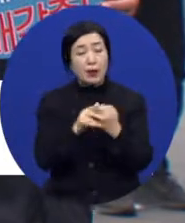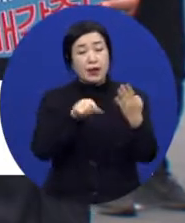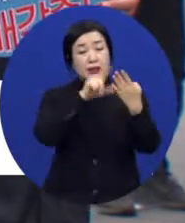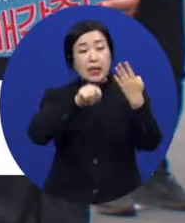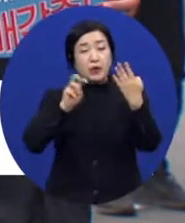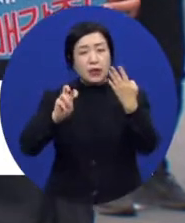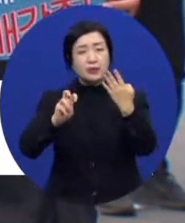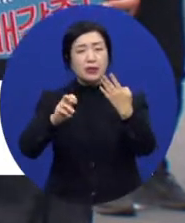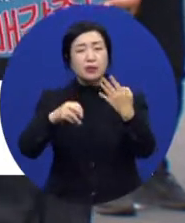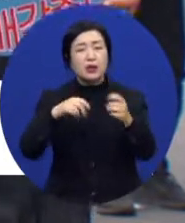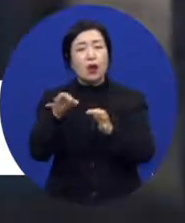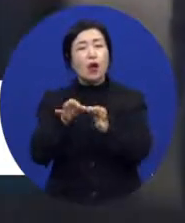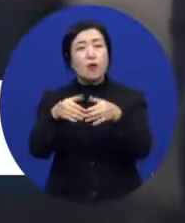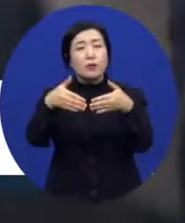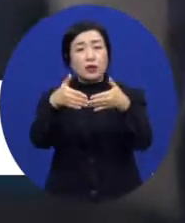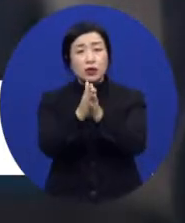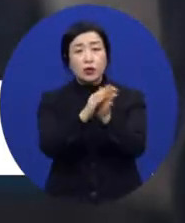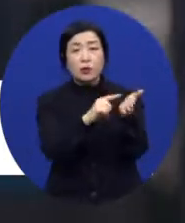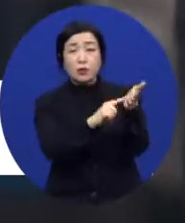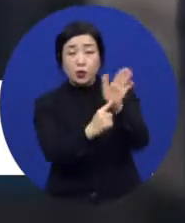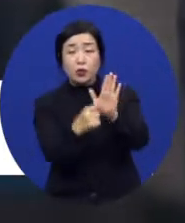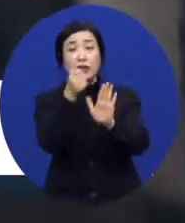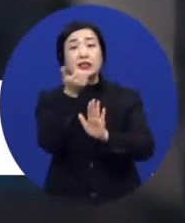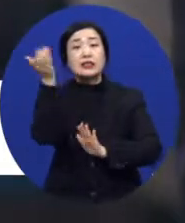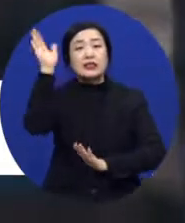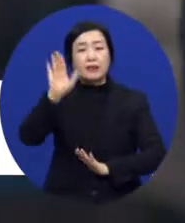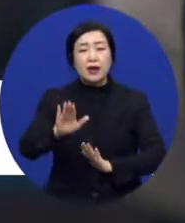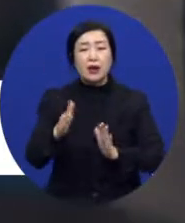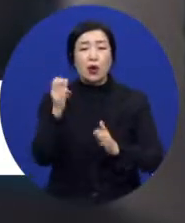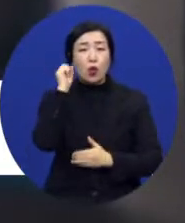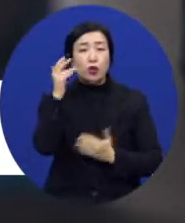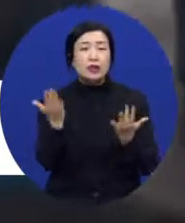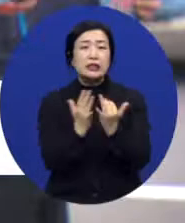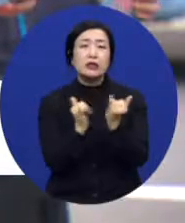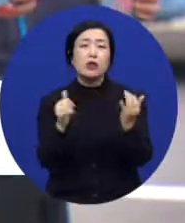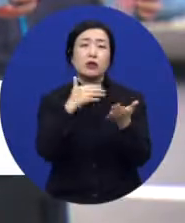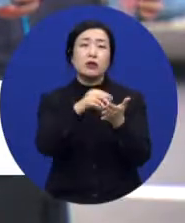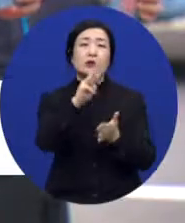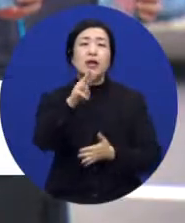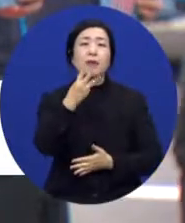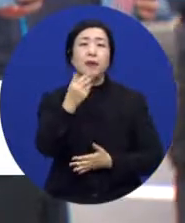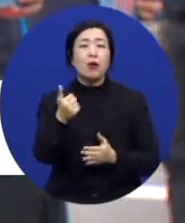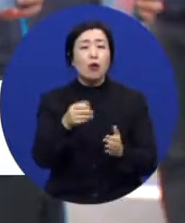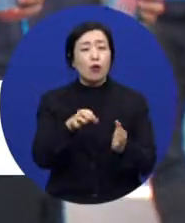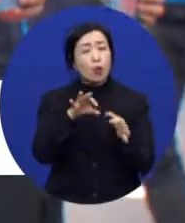4월 30일 영업을 종료하겠다고 예고했지만 호텔 직원 300여 명의 고용